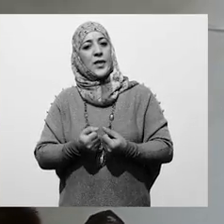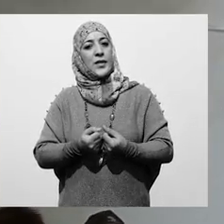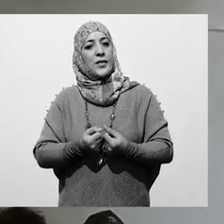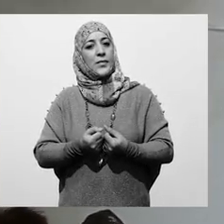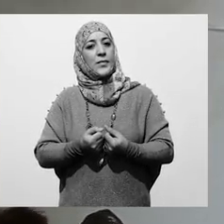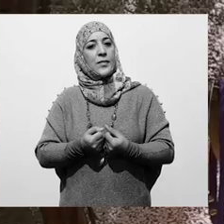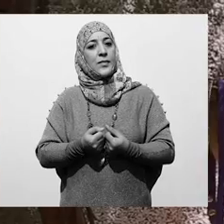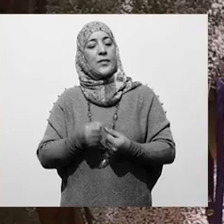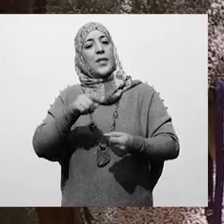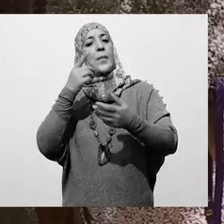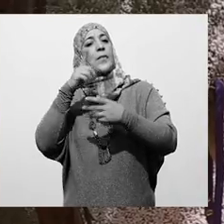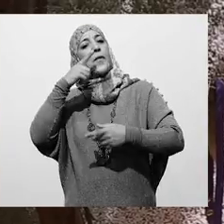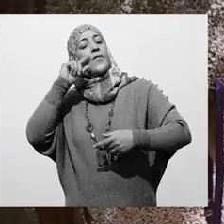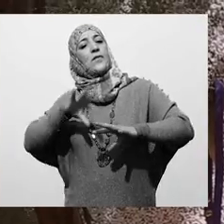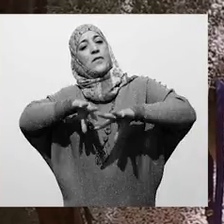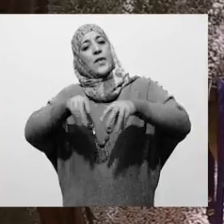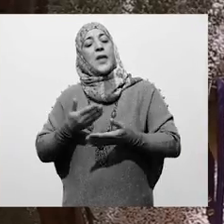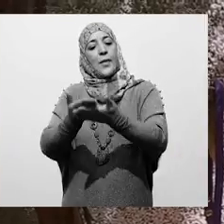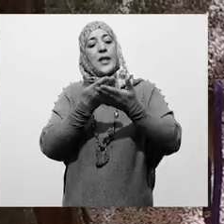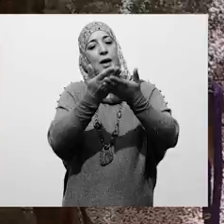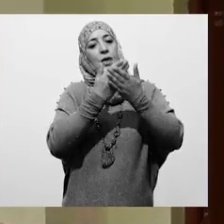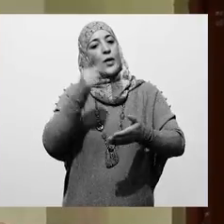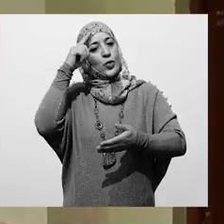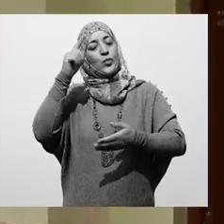leur effort pour battre cet handicap.